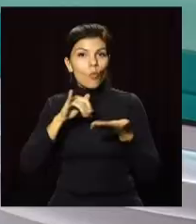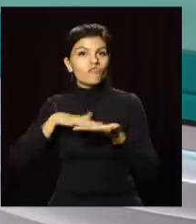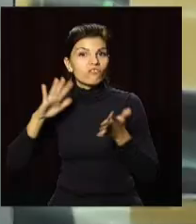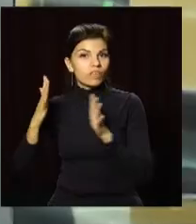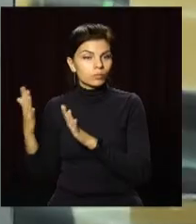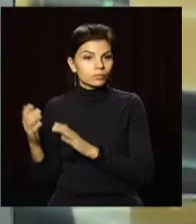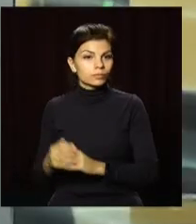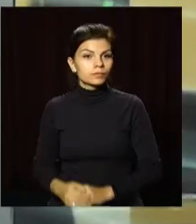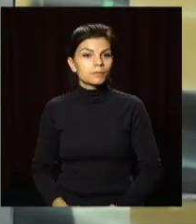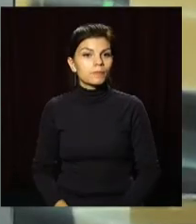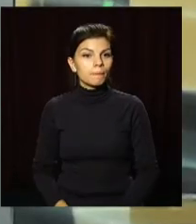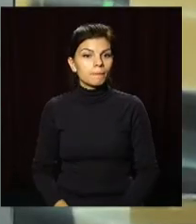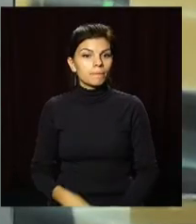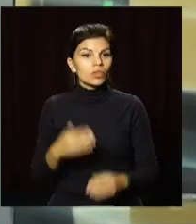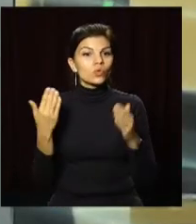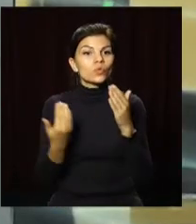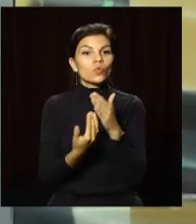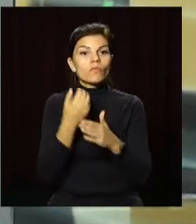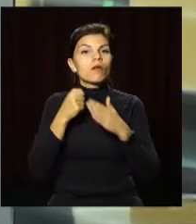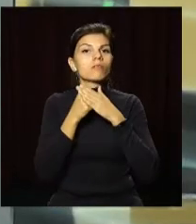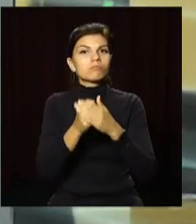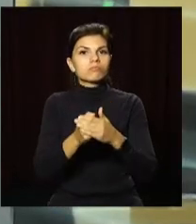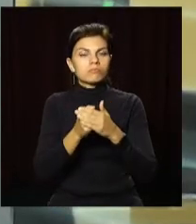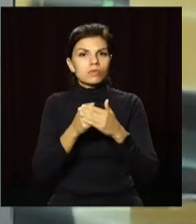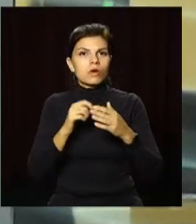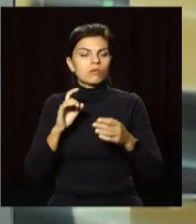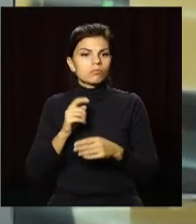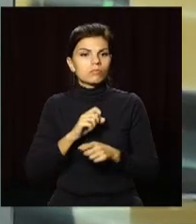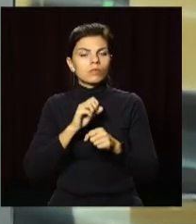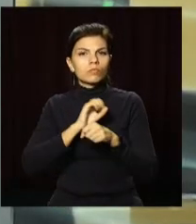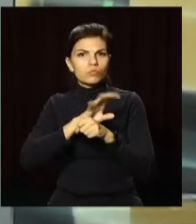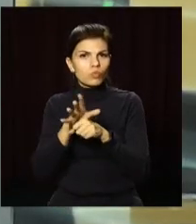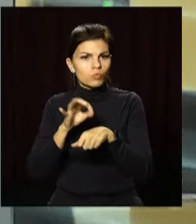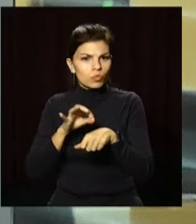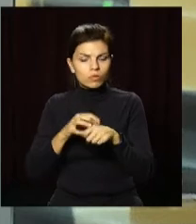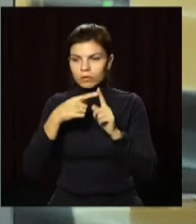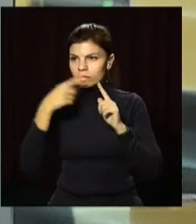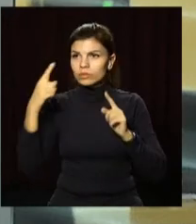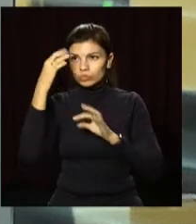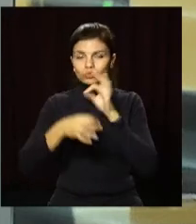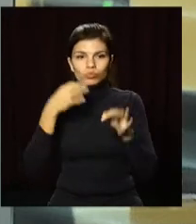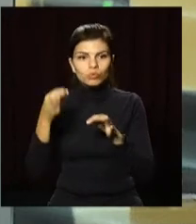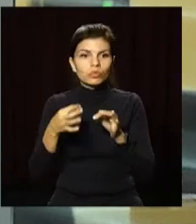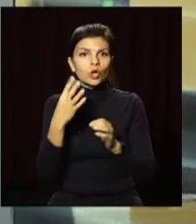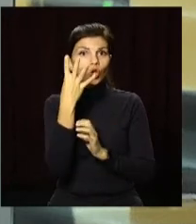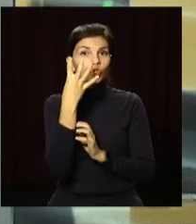випуску. Новий антирекорд захворюваності на COVID-19. За минулу добу в Україні